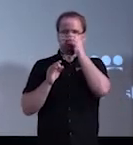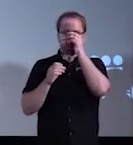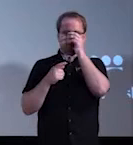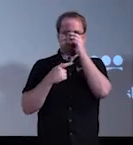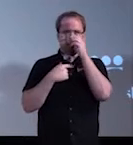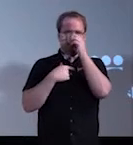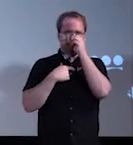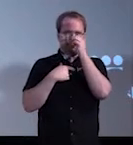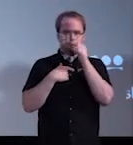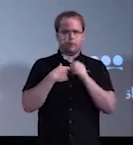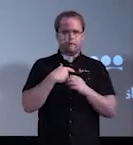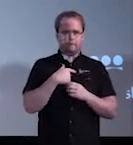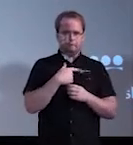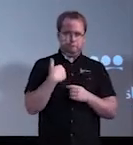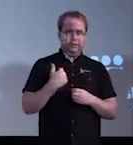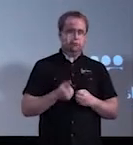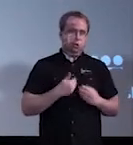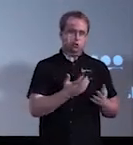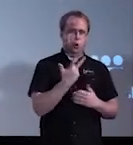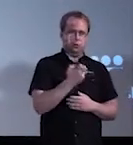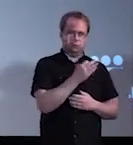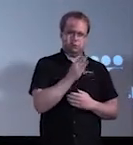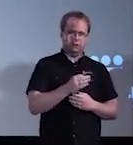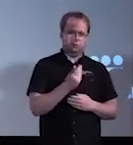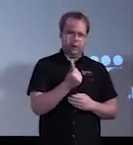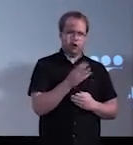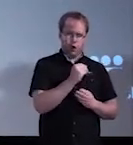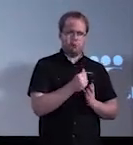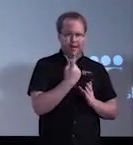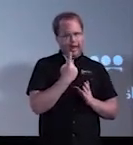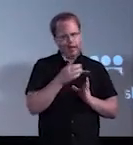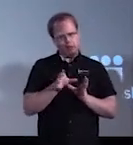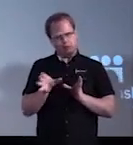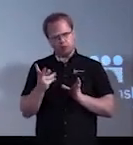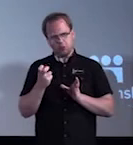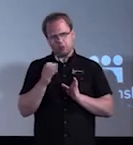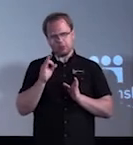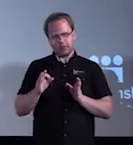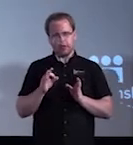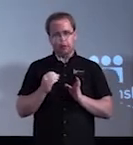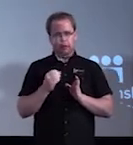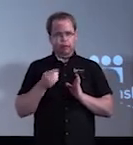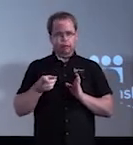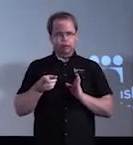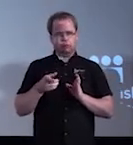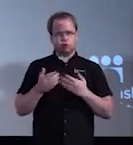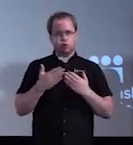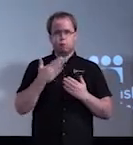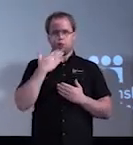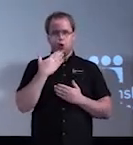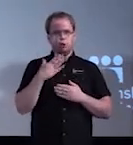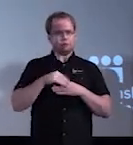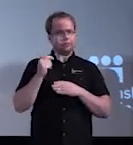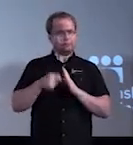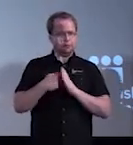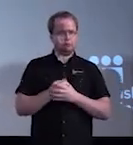med 80% av pengarna, men som ändå gör en liten del av allt det som gör bra svensk